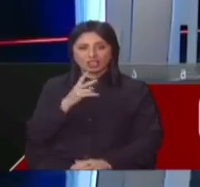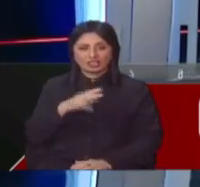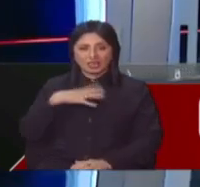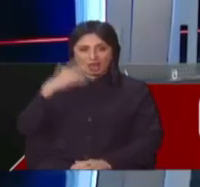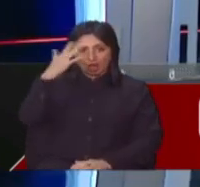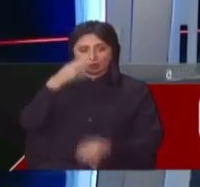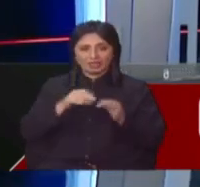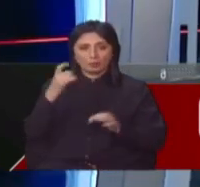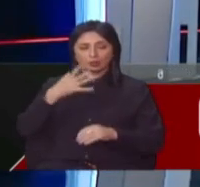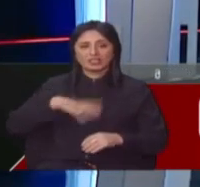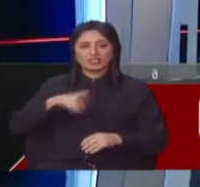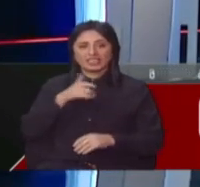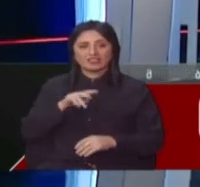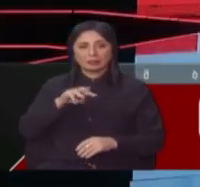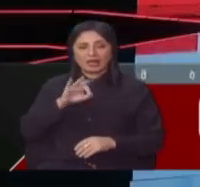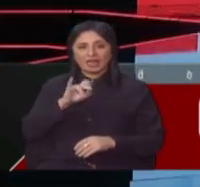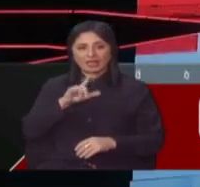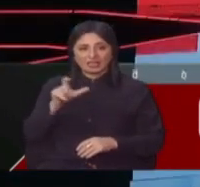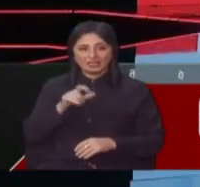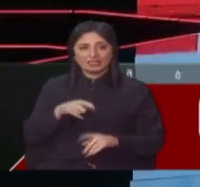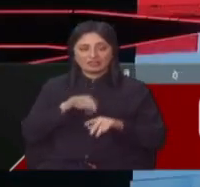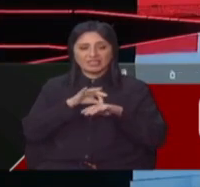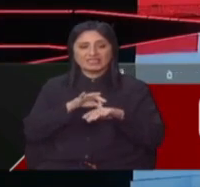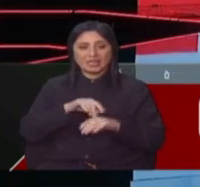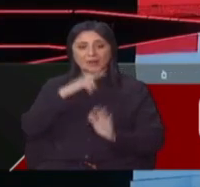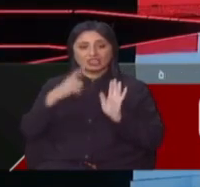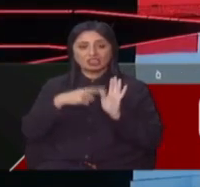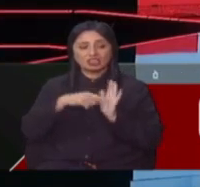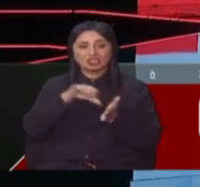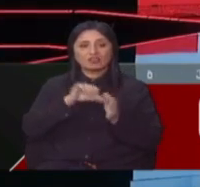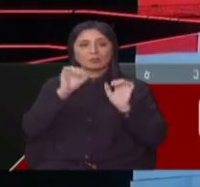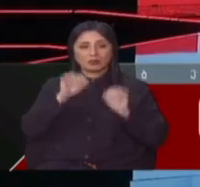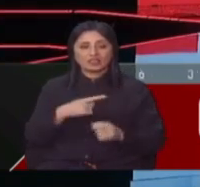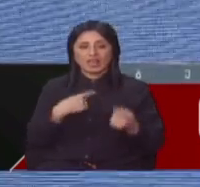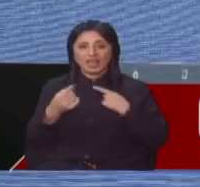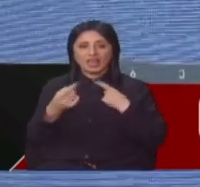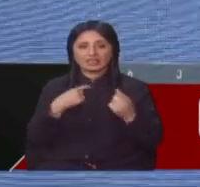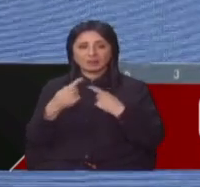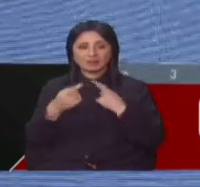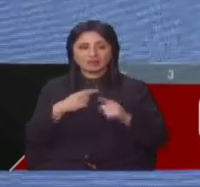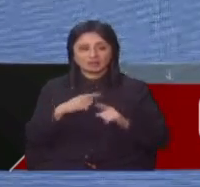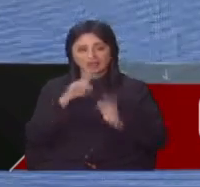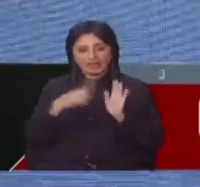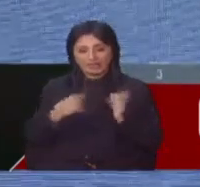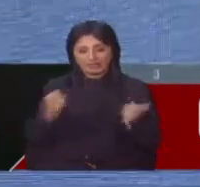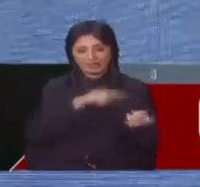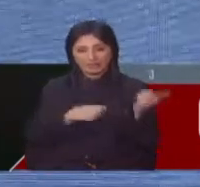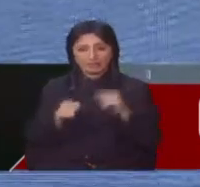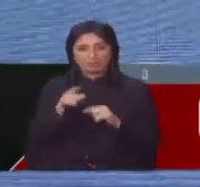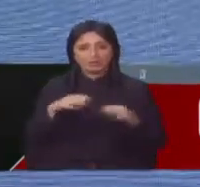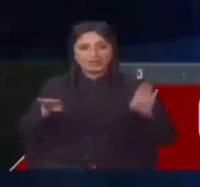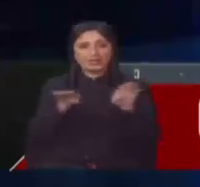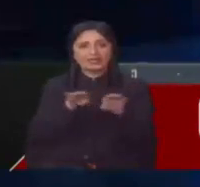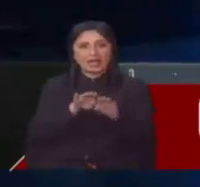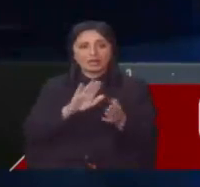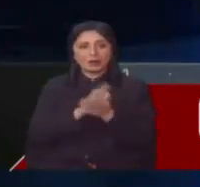ქართული ოცნება დემოკრატიული საქართველო, გივი მიქანაძე. წამყვანი შეკითხვების გარდა მონაწილეებს შეიძლება ერთმანეთს დაუსვან კითხვები, მათ თანაბარი